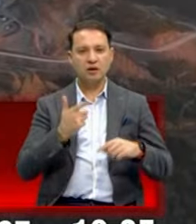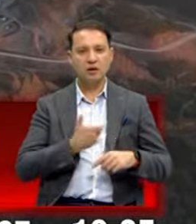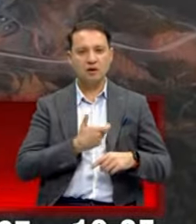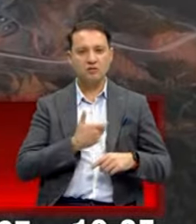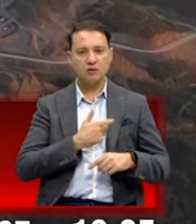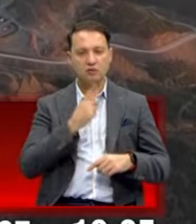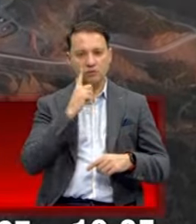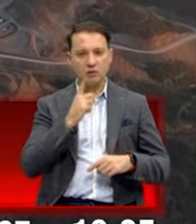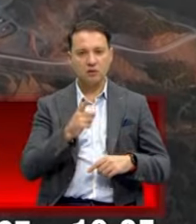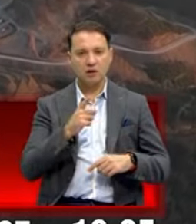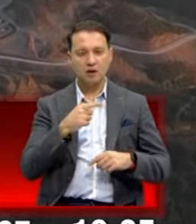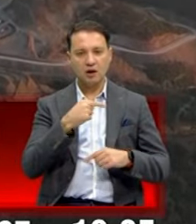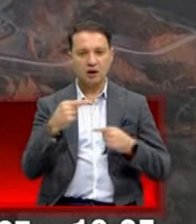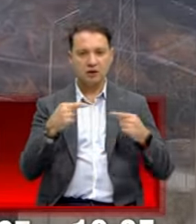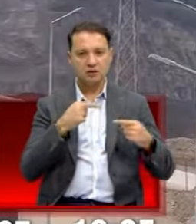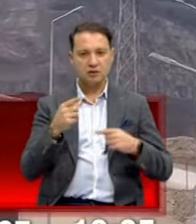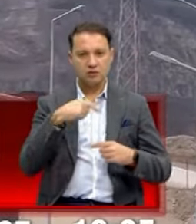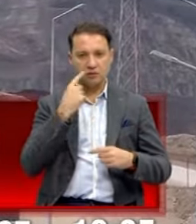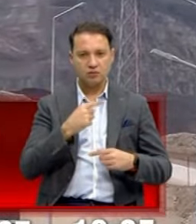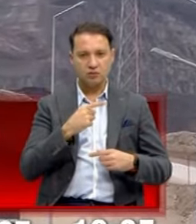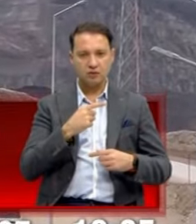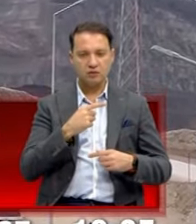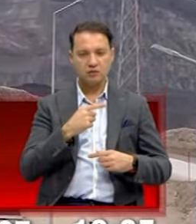mevzuatı kapsamında görülen eksiklikler nedeniyle